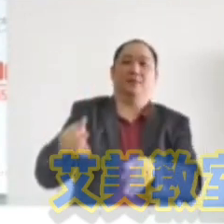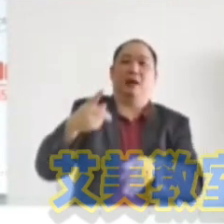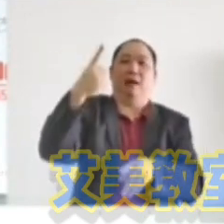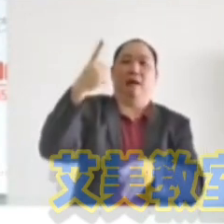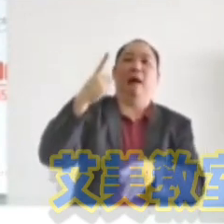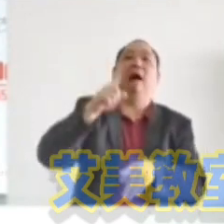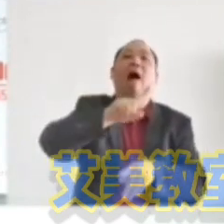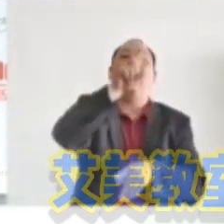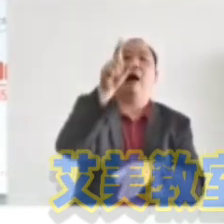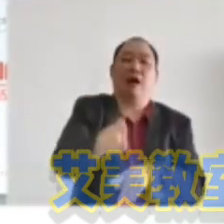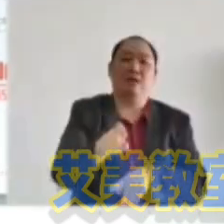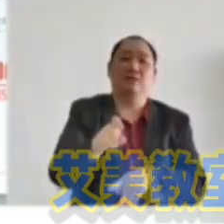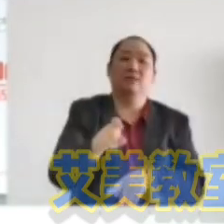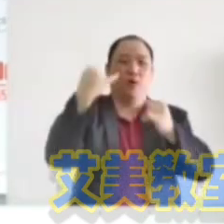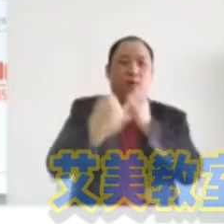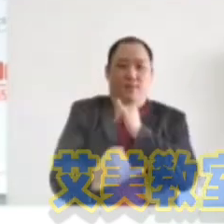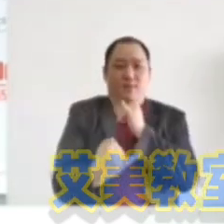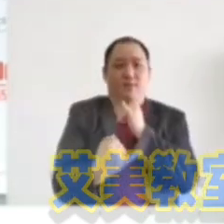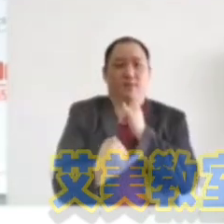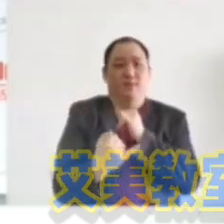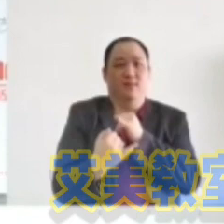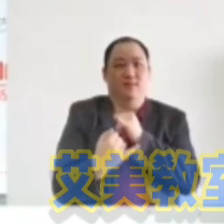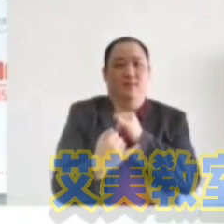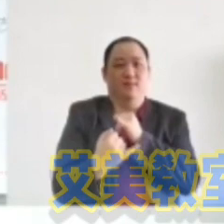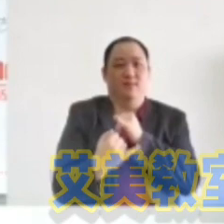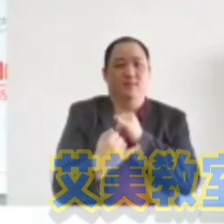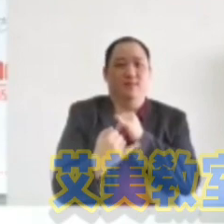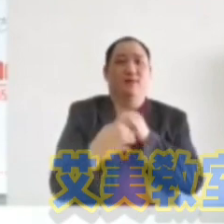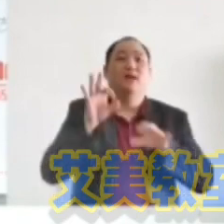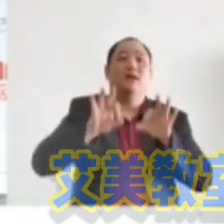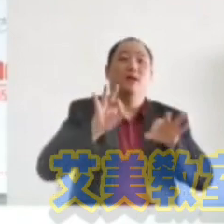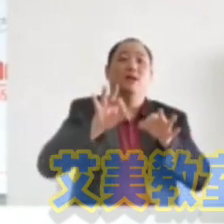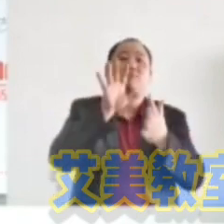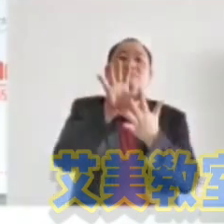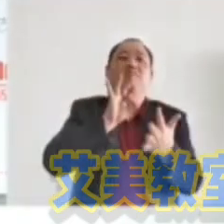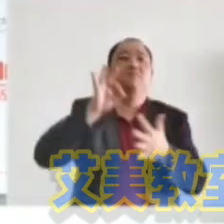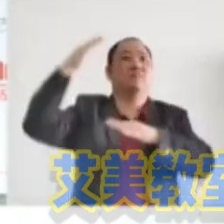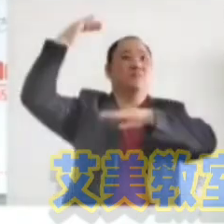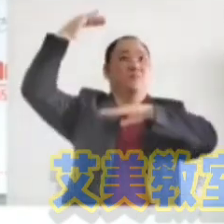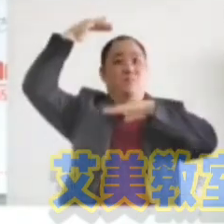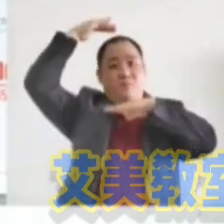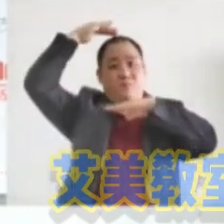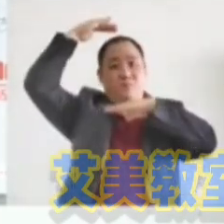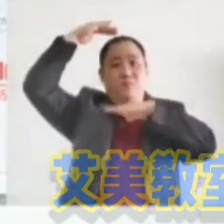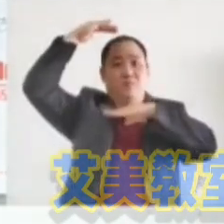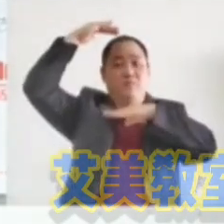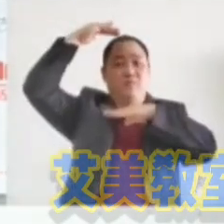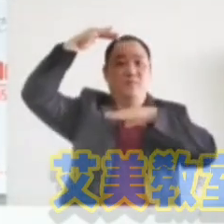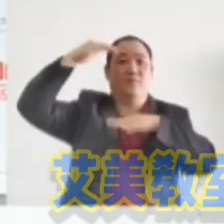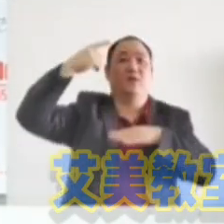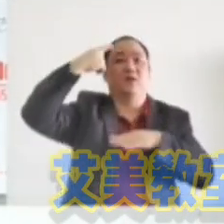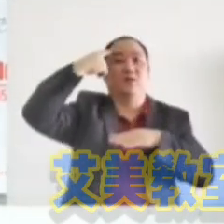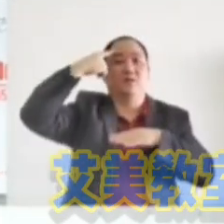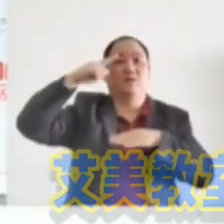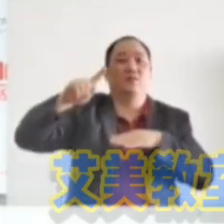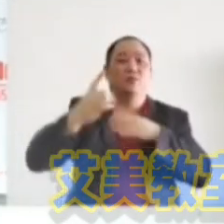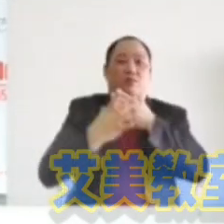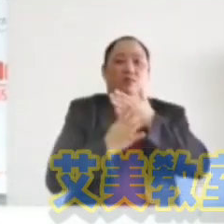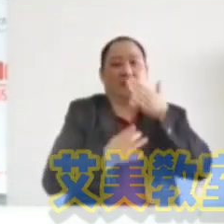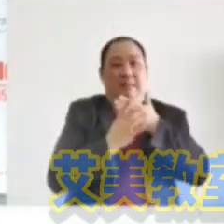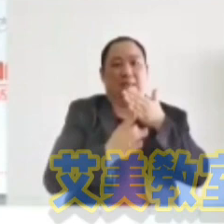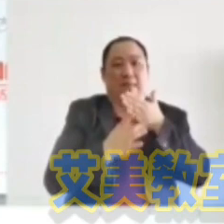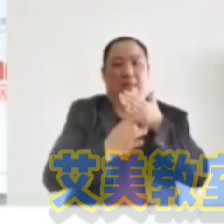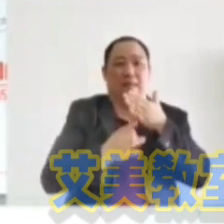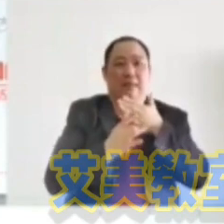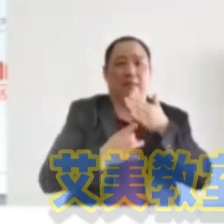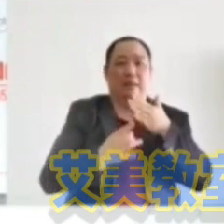还是当归尾啊？对不对？所以当归头呢，它就可以帮助补血；那当归尾呢，就是当归身就是帮助